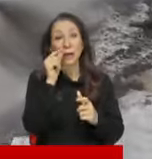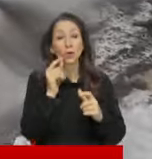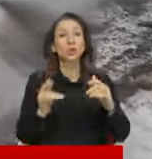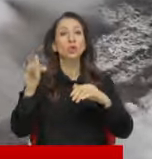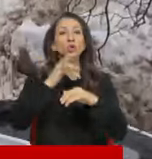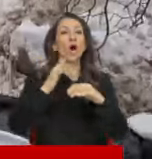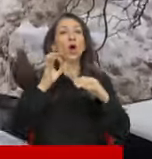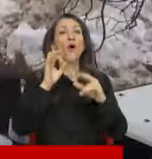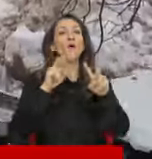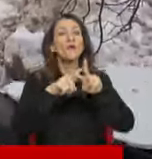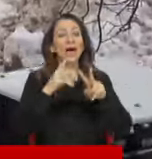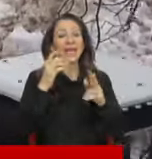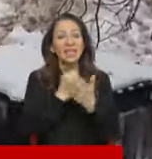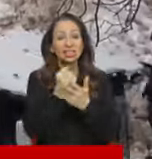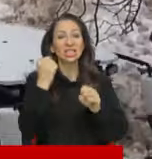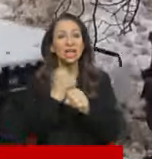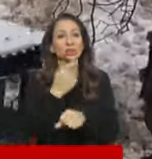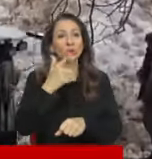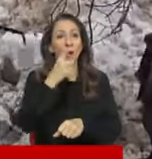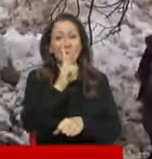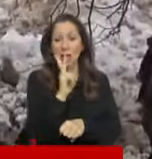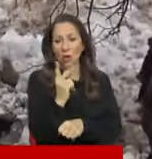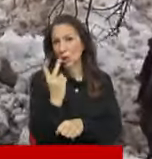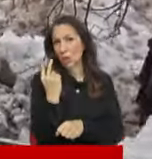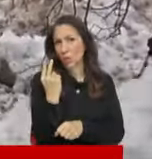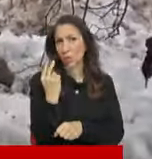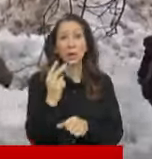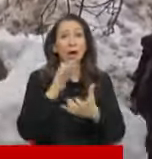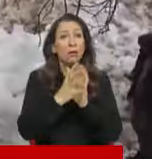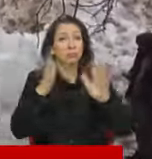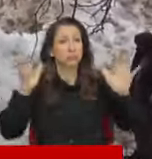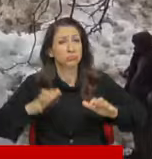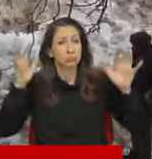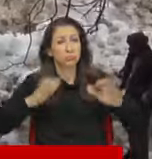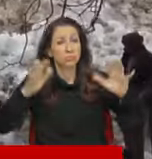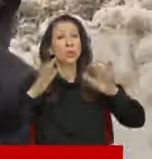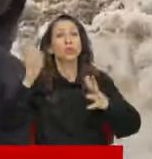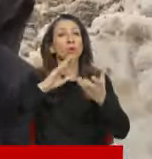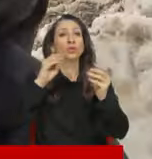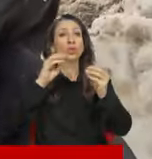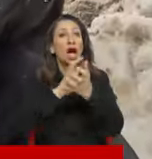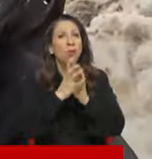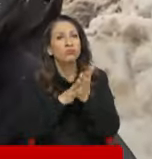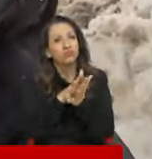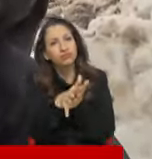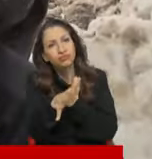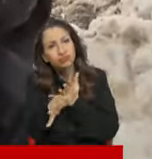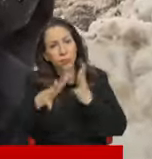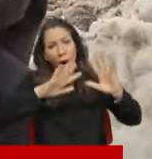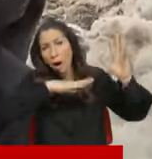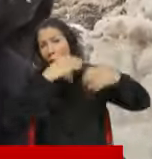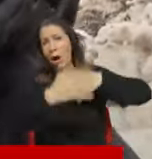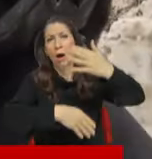Yüksekova ilçesine bağlı Yeşiltaş köyü iki gün önce yoğun kar yağışının ardından köye çığ düştü e 3 gün önce bu çık